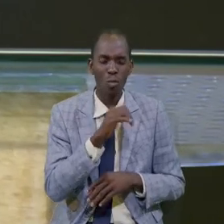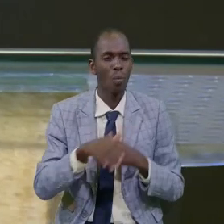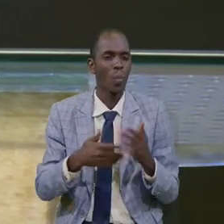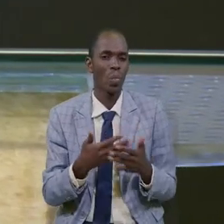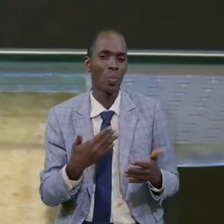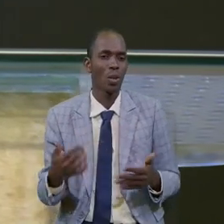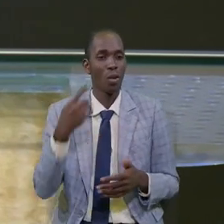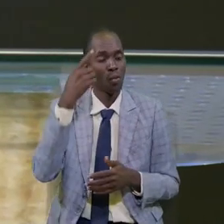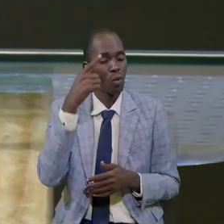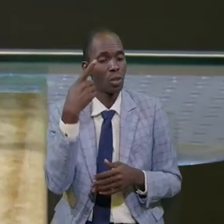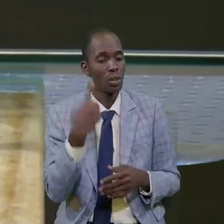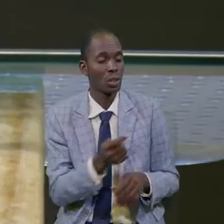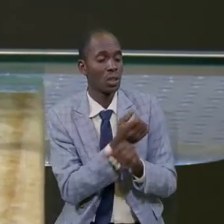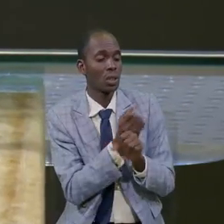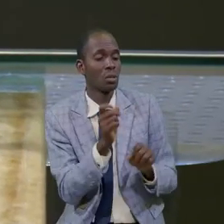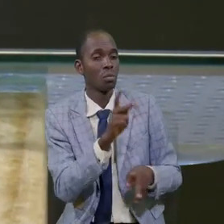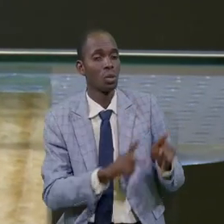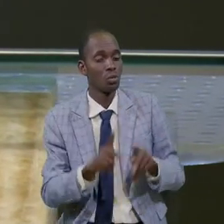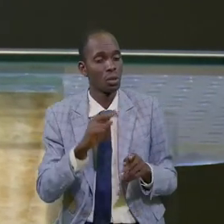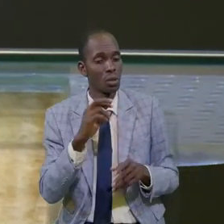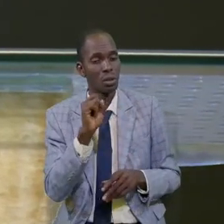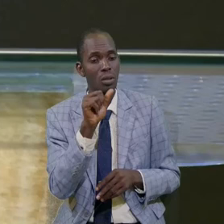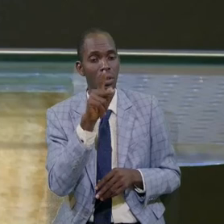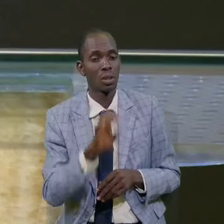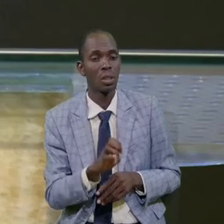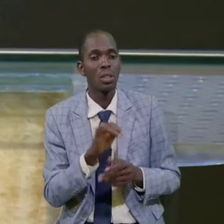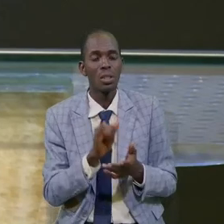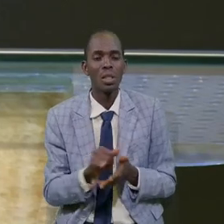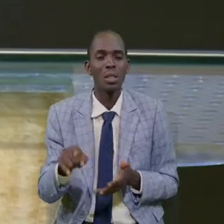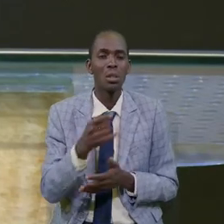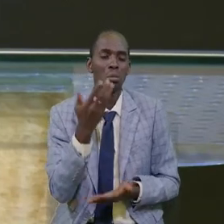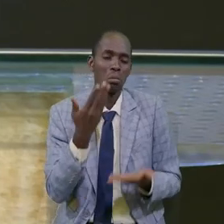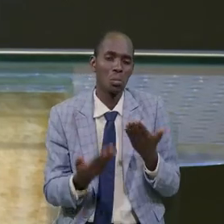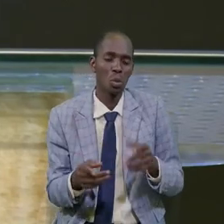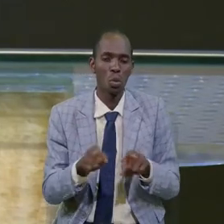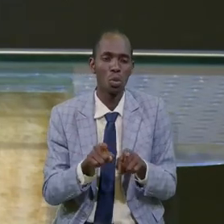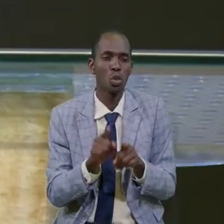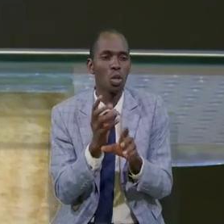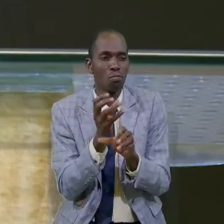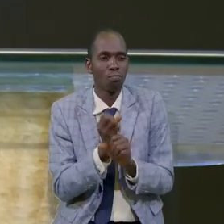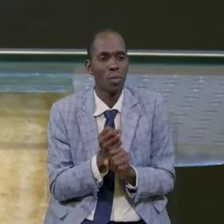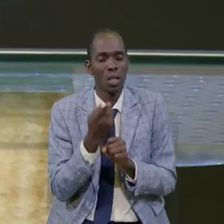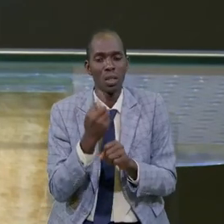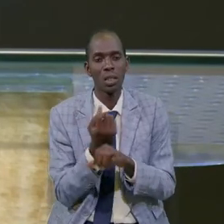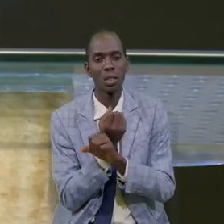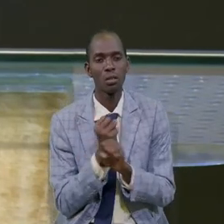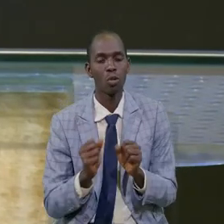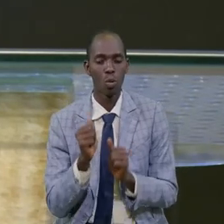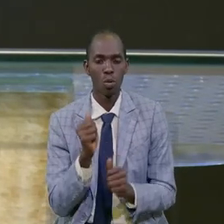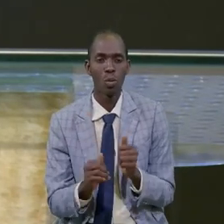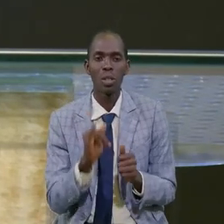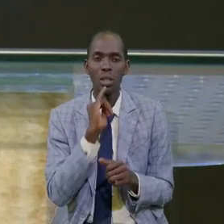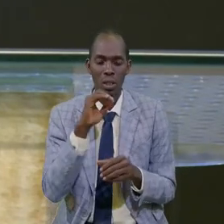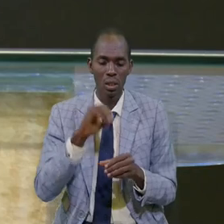tout à cause des élus, afin qu'eux aussi obtiennent le salut qui est